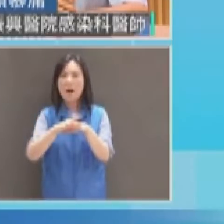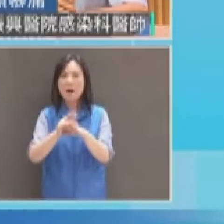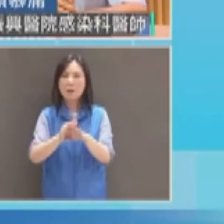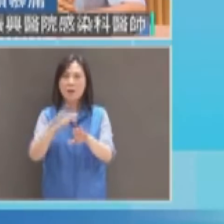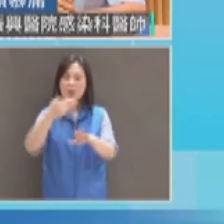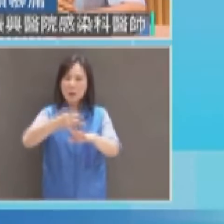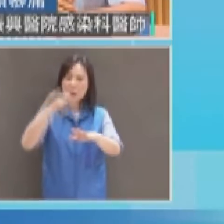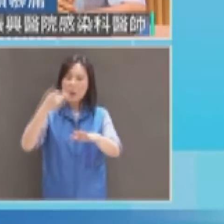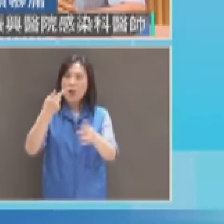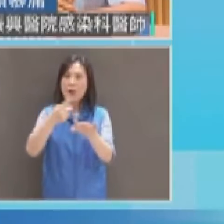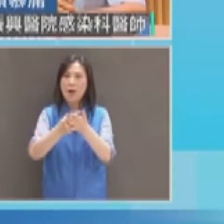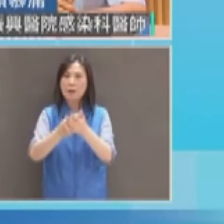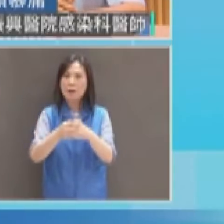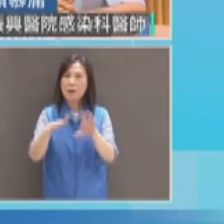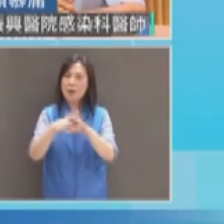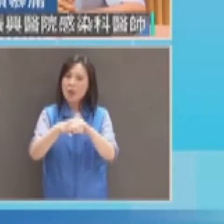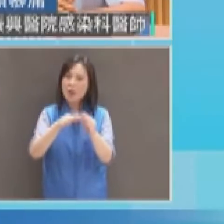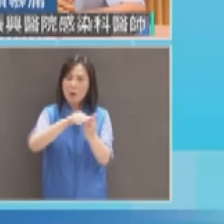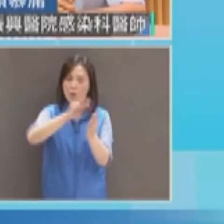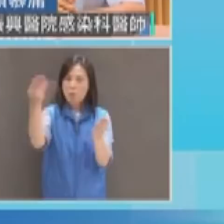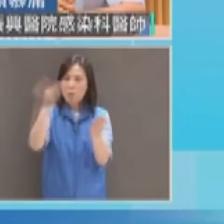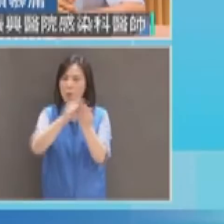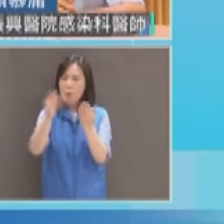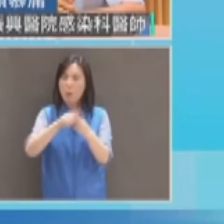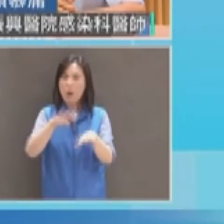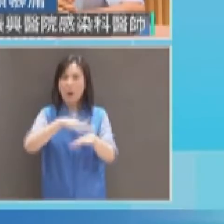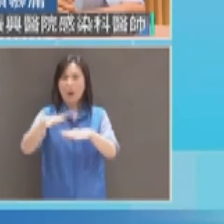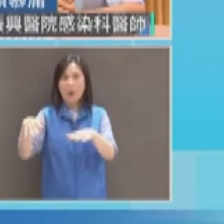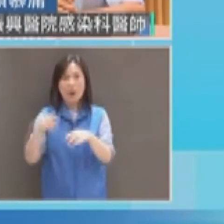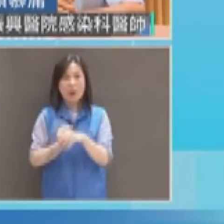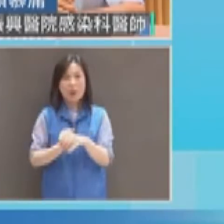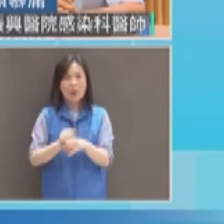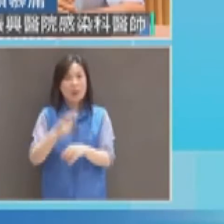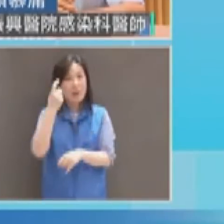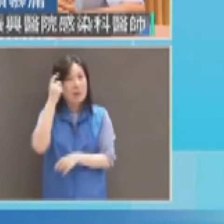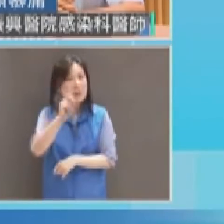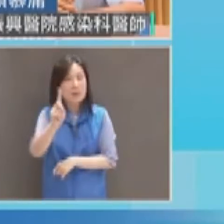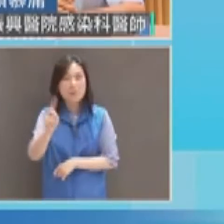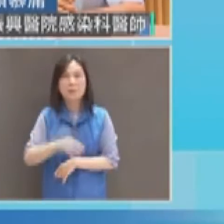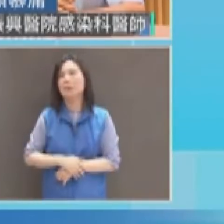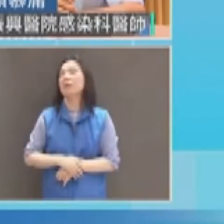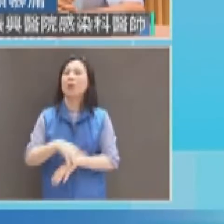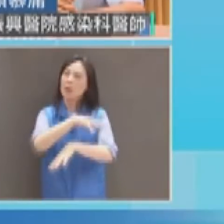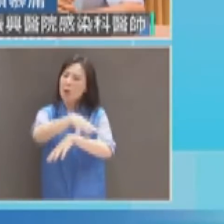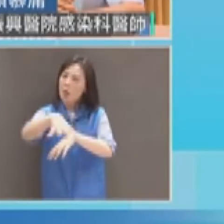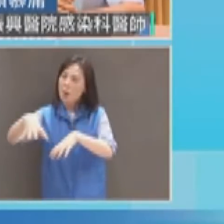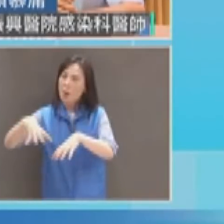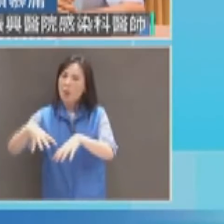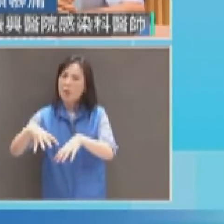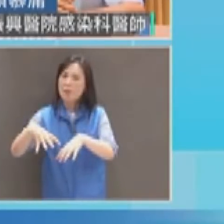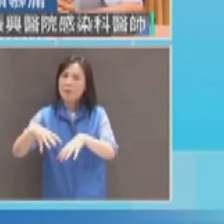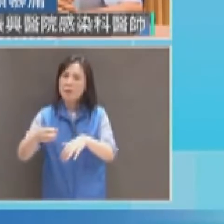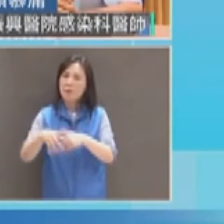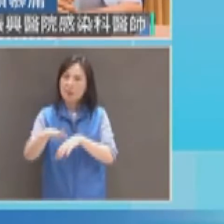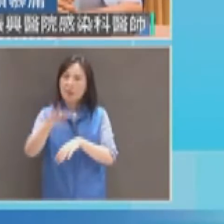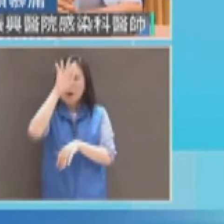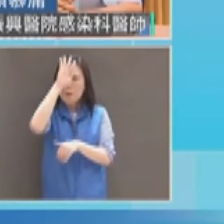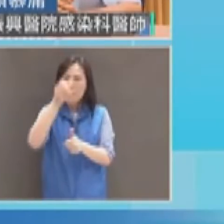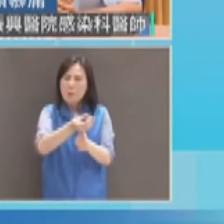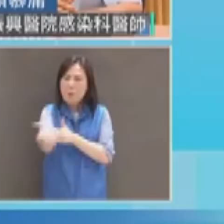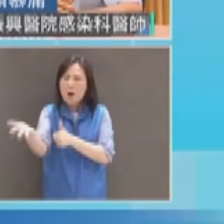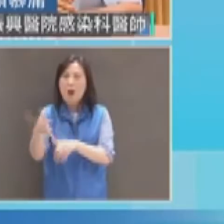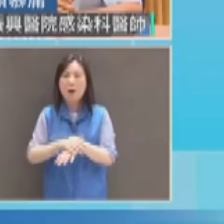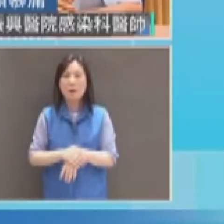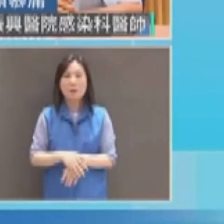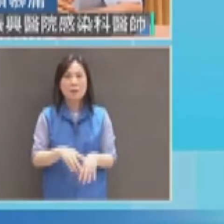板或者这个文件夹，代表环境在这个地方，在这个疾病的这个传播，尤其像台湾每个人都戴